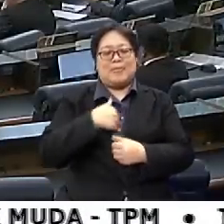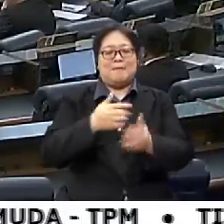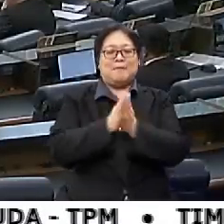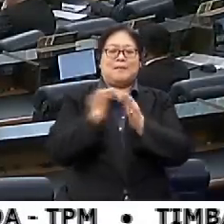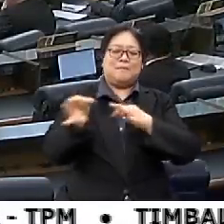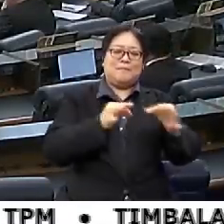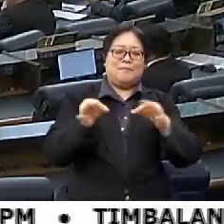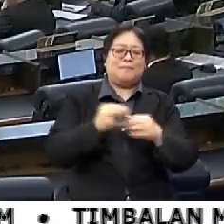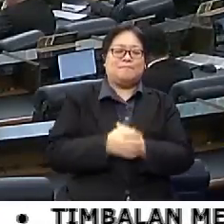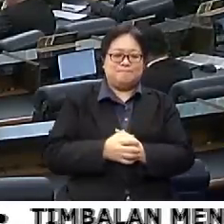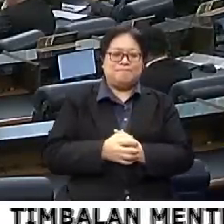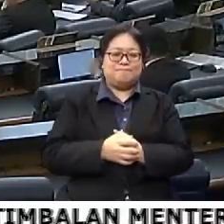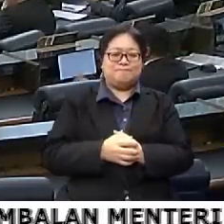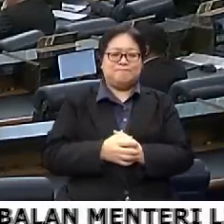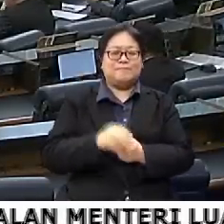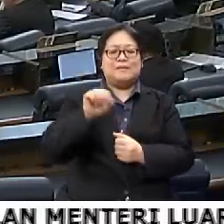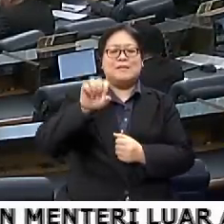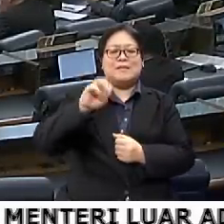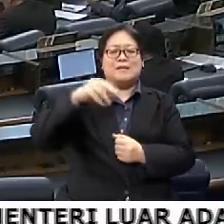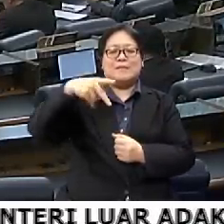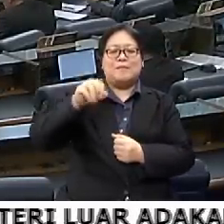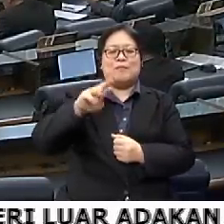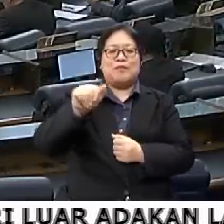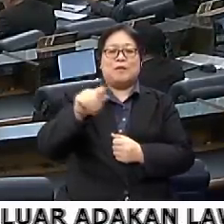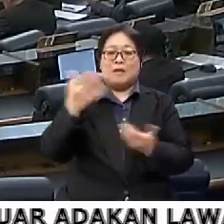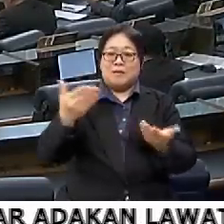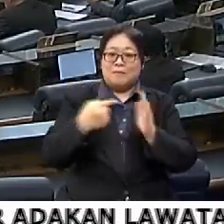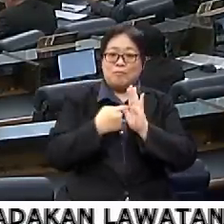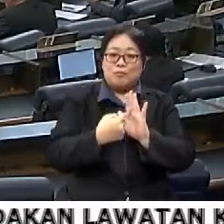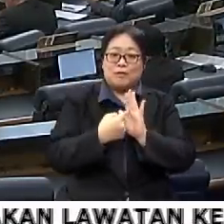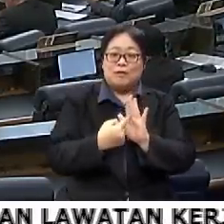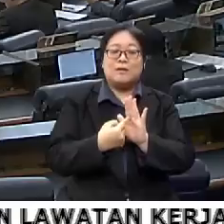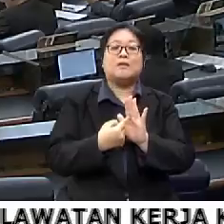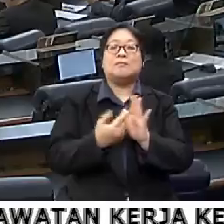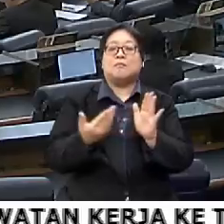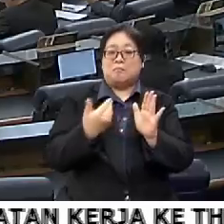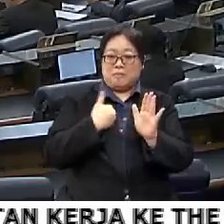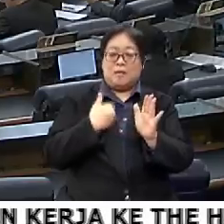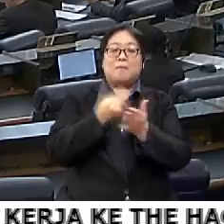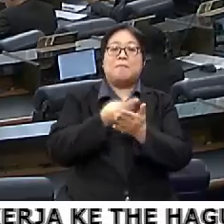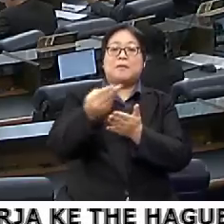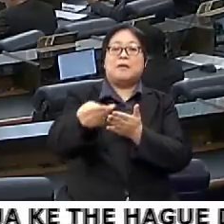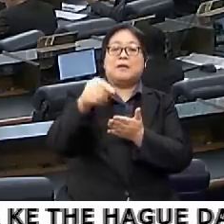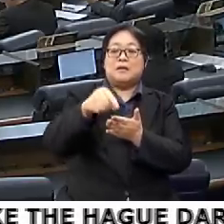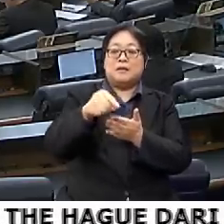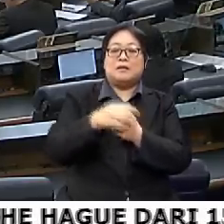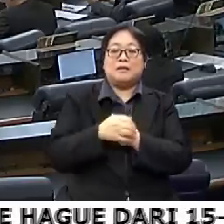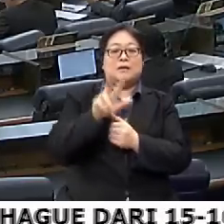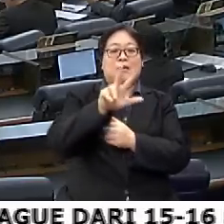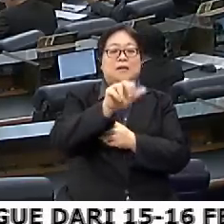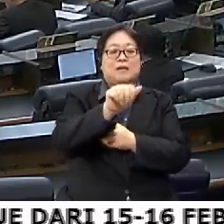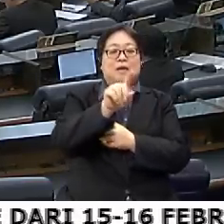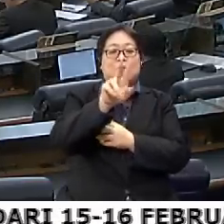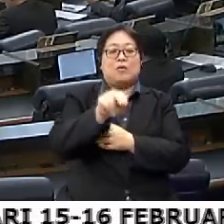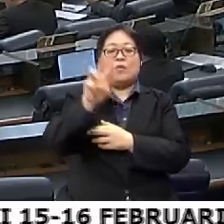ini penjelasan daripada yang berhormat sempurna. Adakah bukti yang dikemukakan bahawa pembelian tersebut, bahawa ini 3 adun